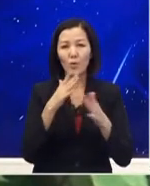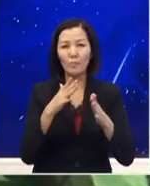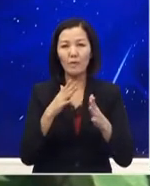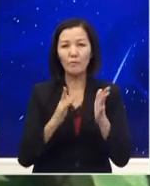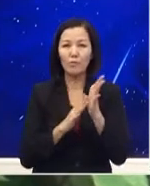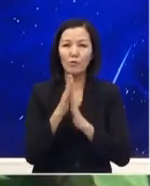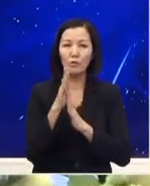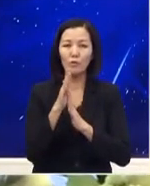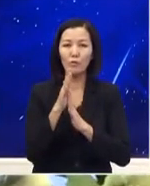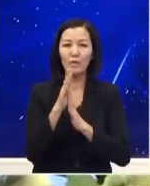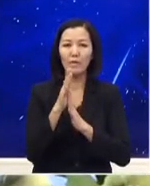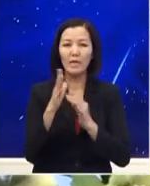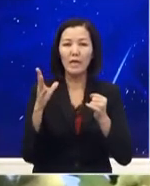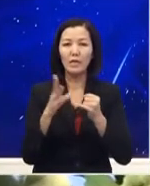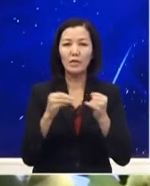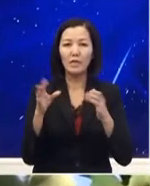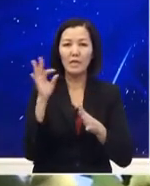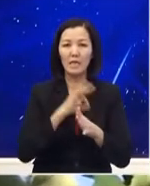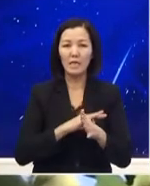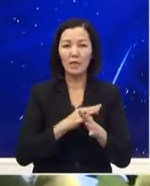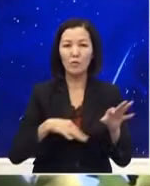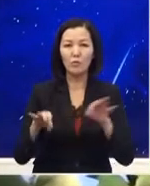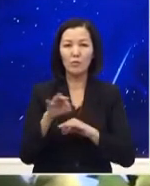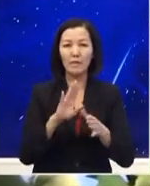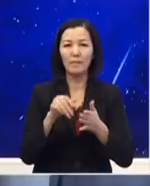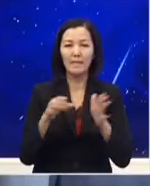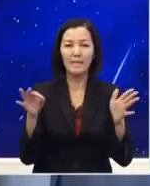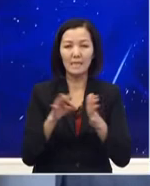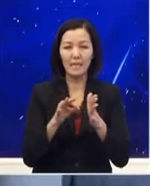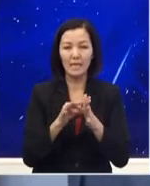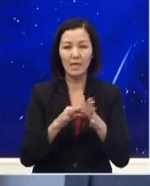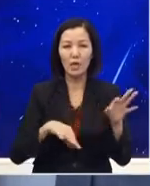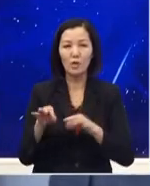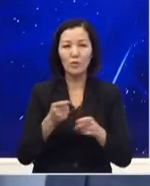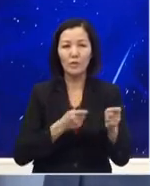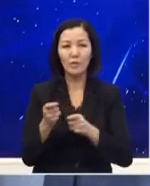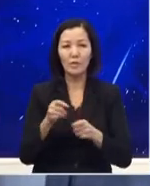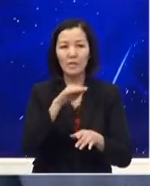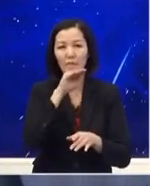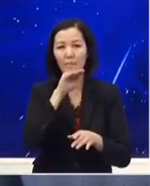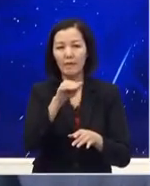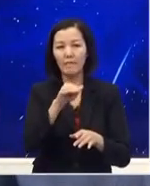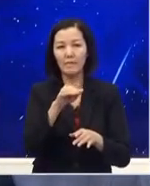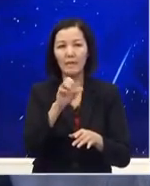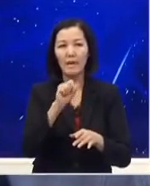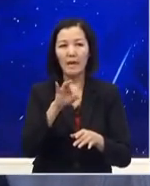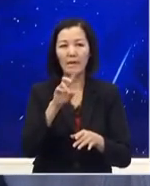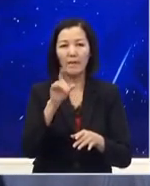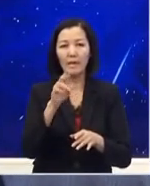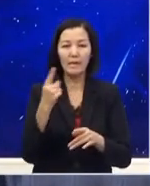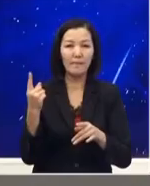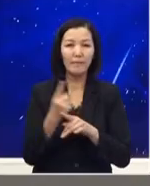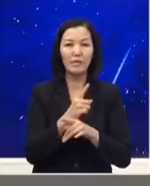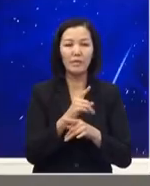жетістіру, әрі қолайсыз жер телімдерін игеру жобаның басты мақсаты. Сондықтан жоба жетекшісі профессор Амангелді Апушев әуелі